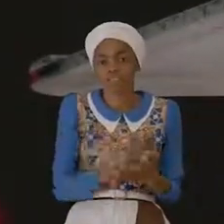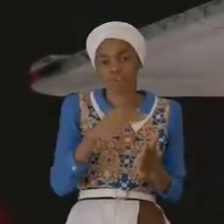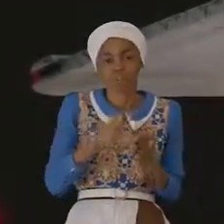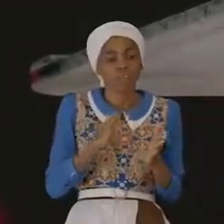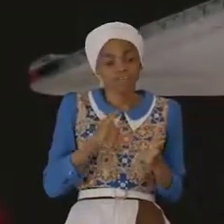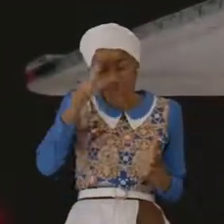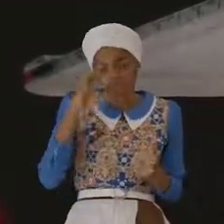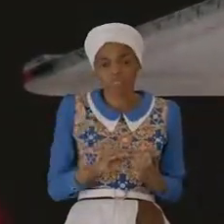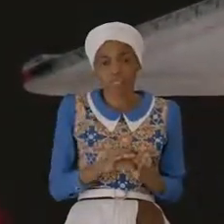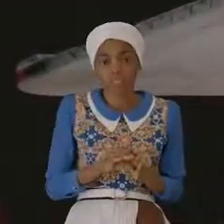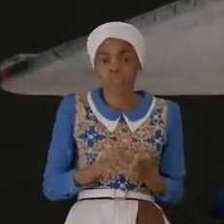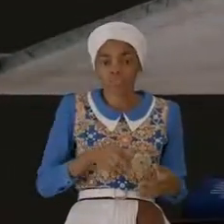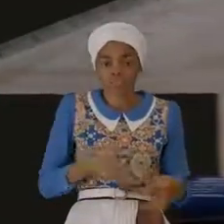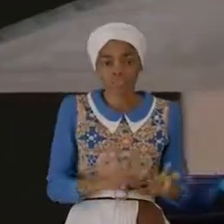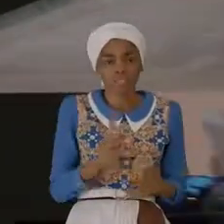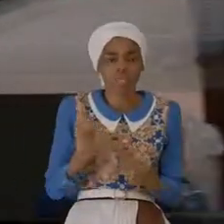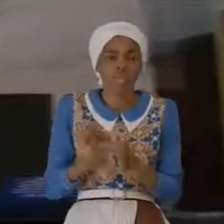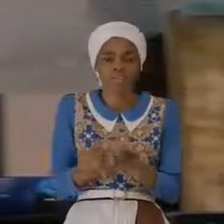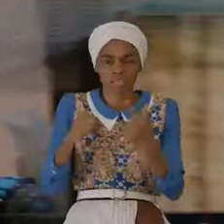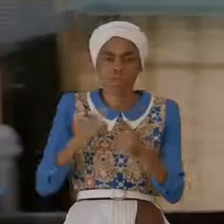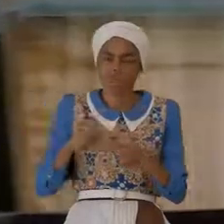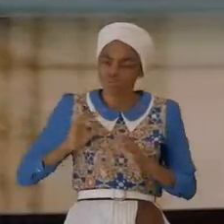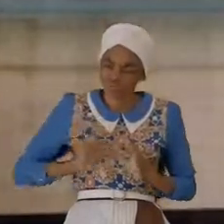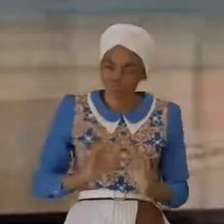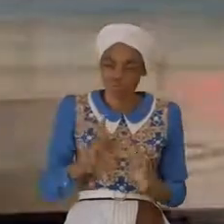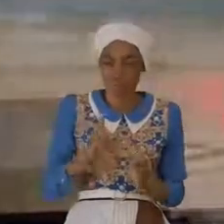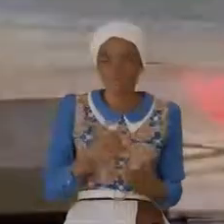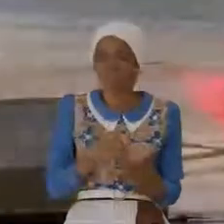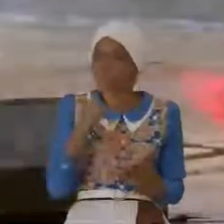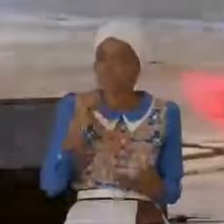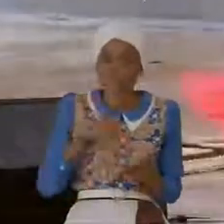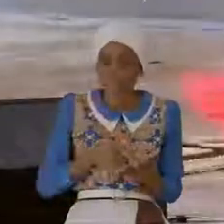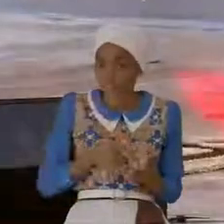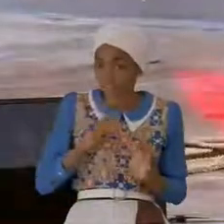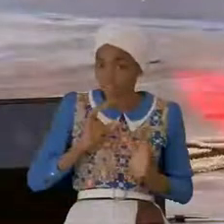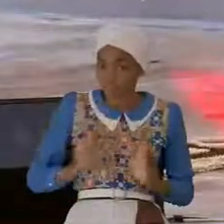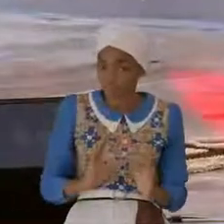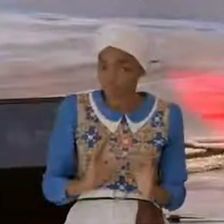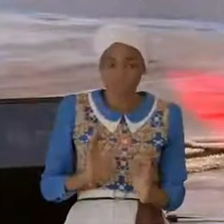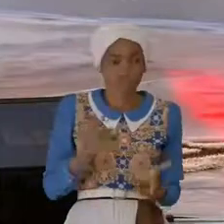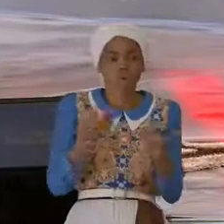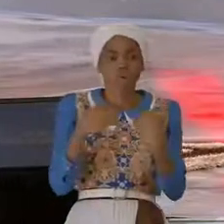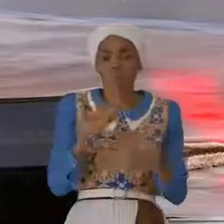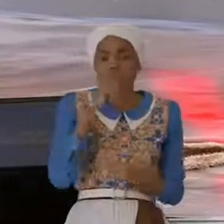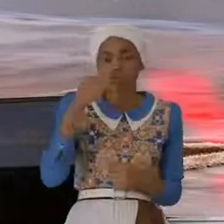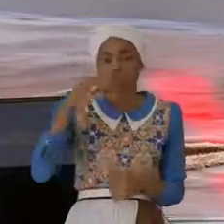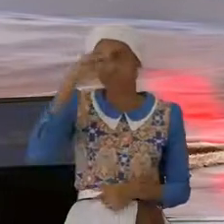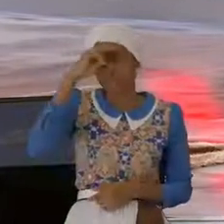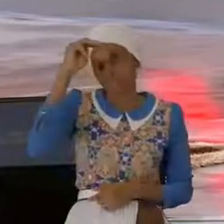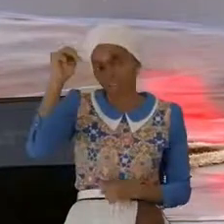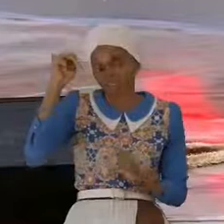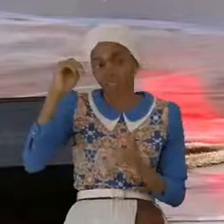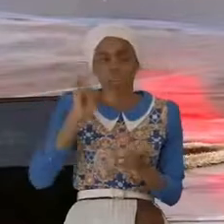Les gens qui étaient venus les influencer, il a dit, cette influence ne vient pas de celui qui